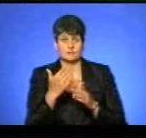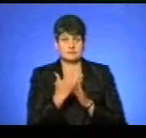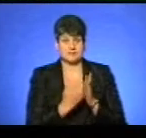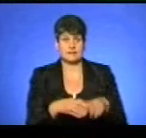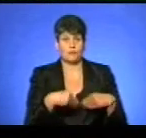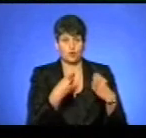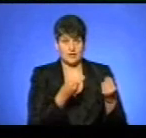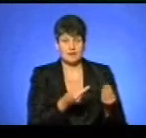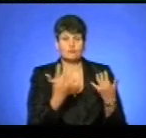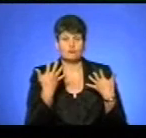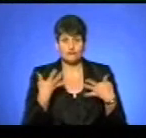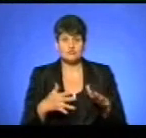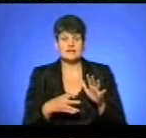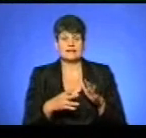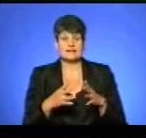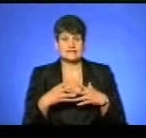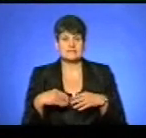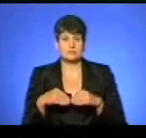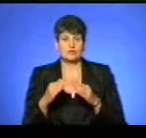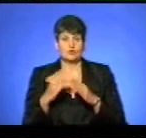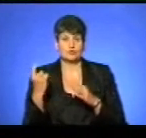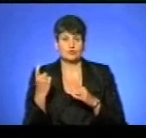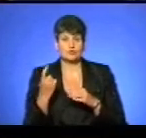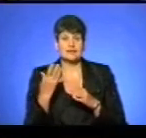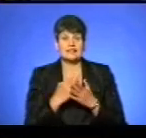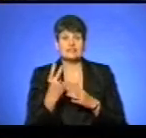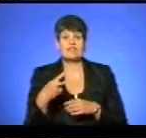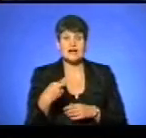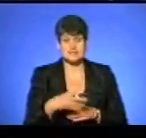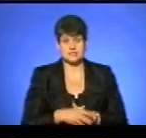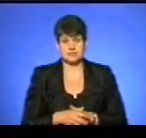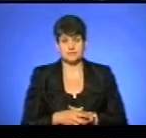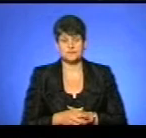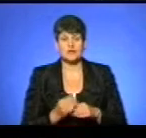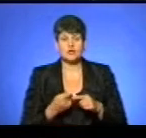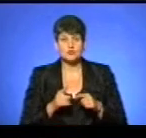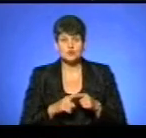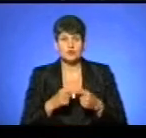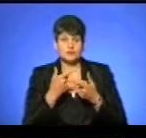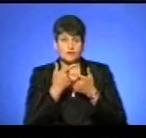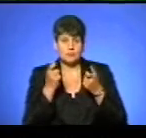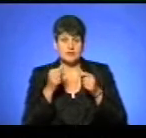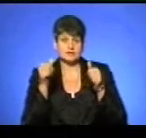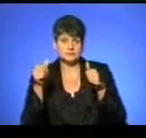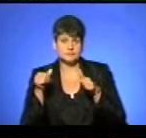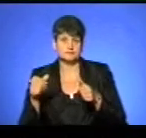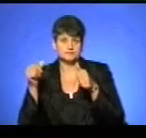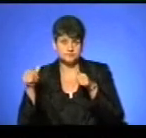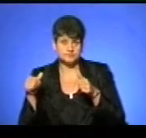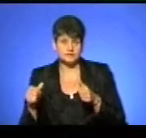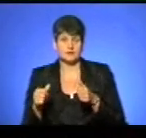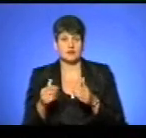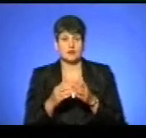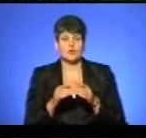подаємо, то вже таких сімей домогосподарств є 20. Ну, дану інформацію ми розміщали на дошках оголошення і на